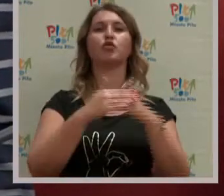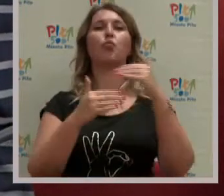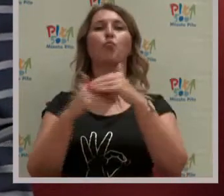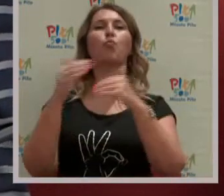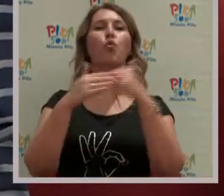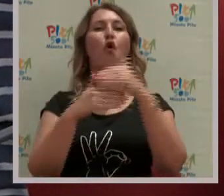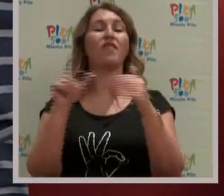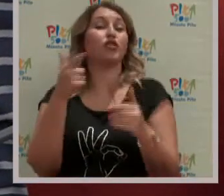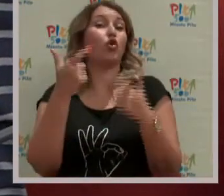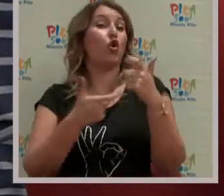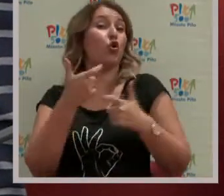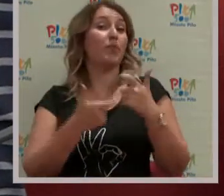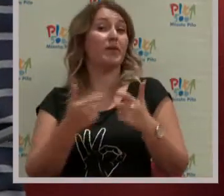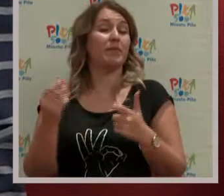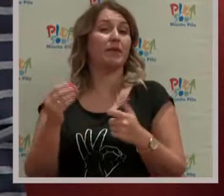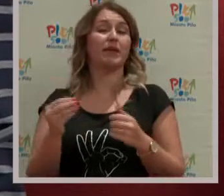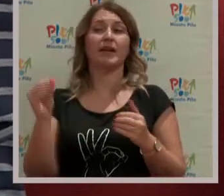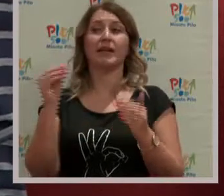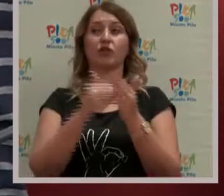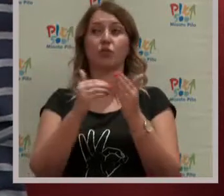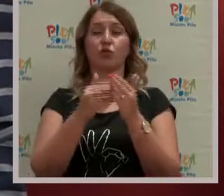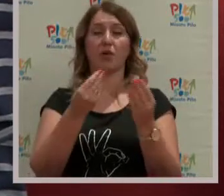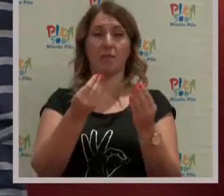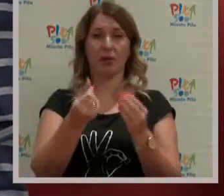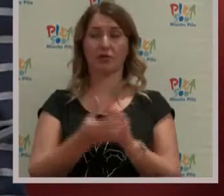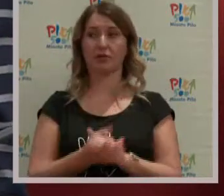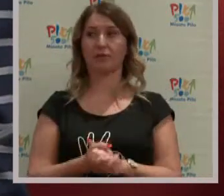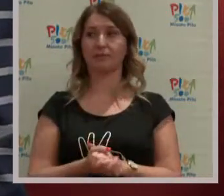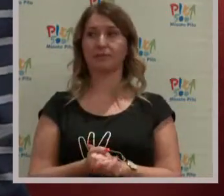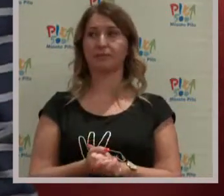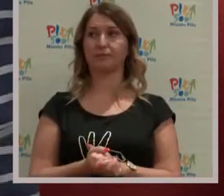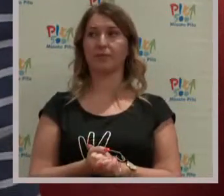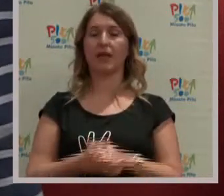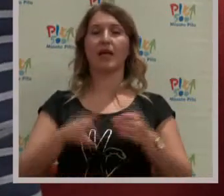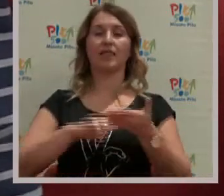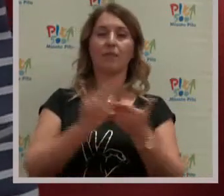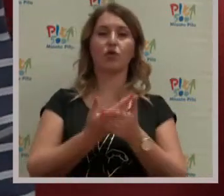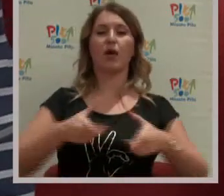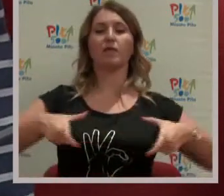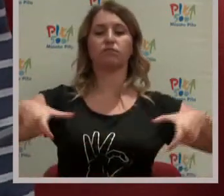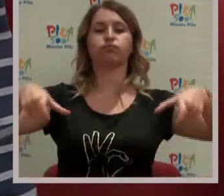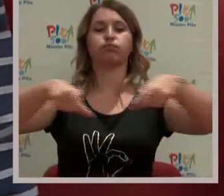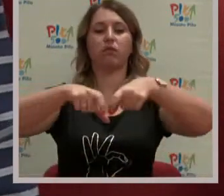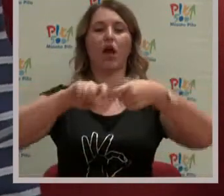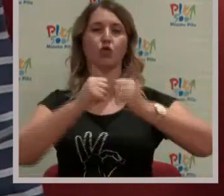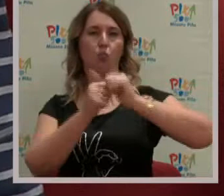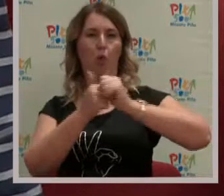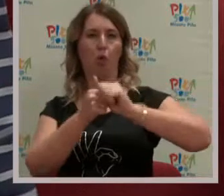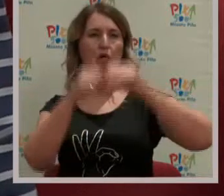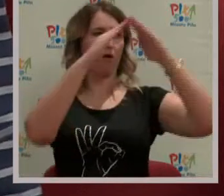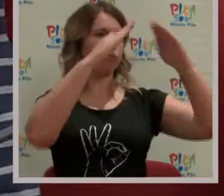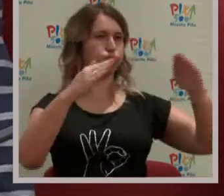omówiłam w ramach wieloletniej drodzy finansowej to jest budowę hali sportowej przy szóstce skupię się tylko na tych